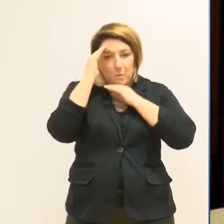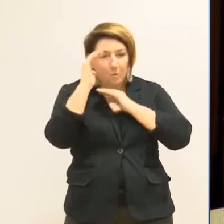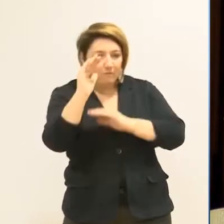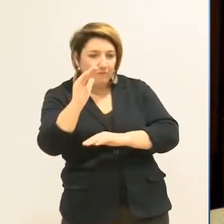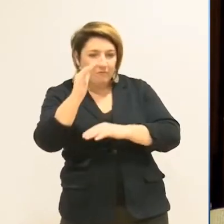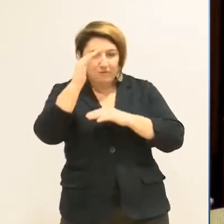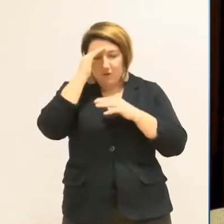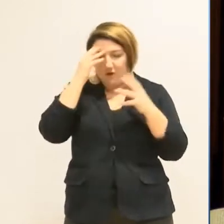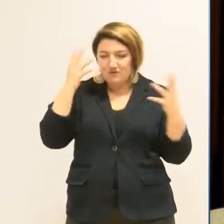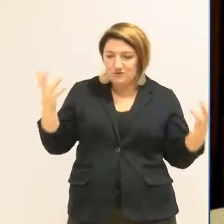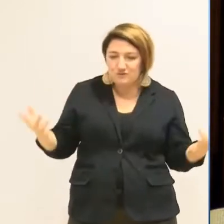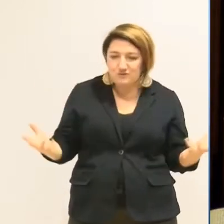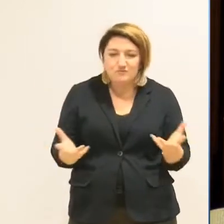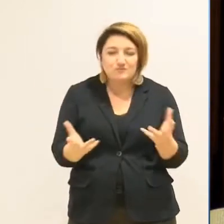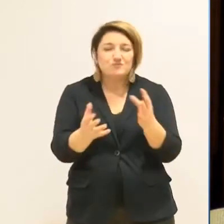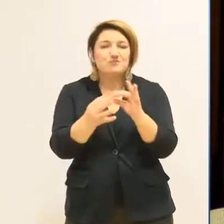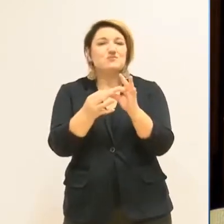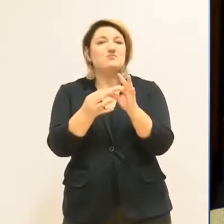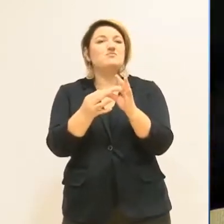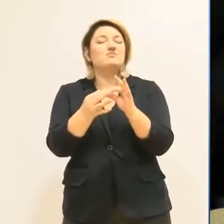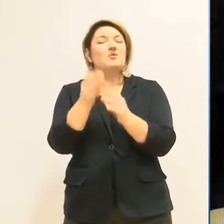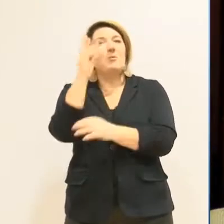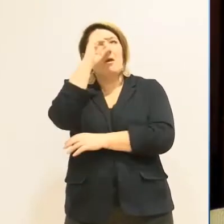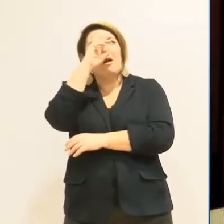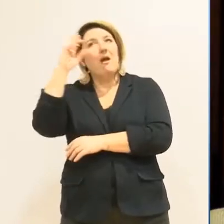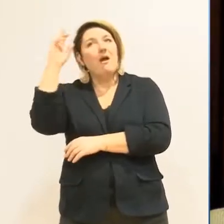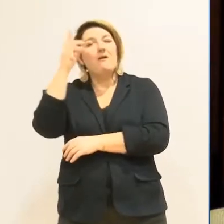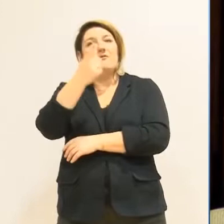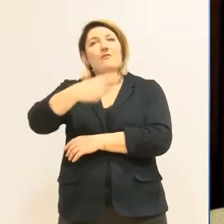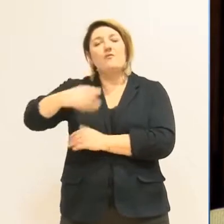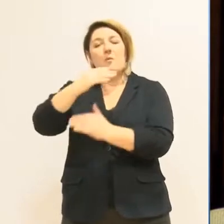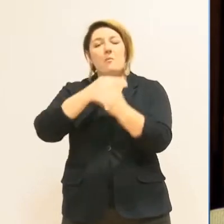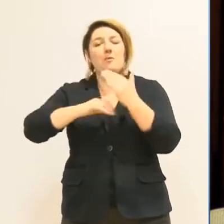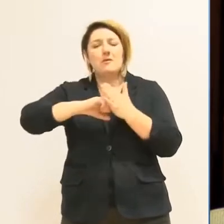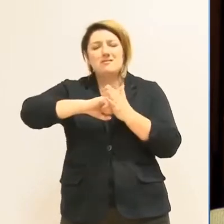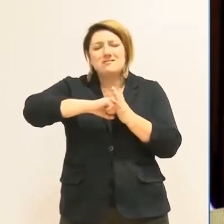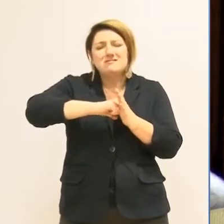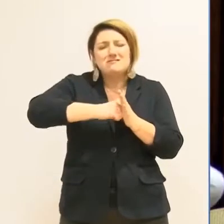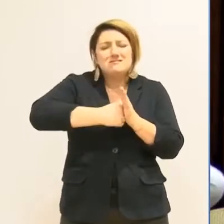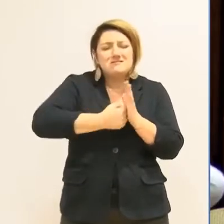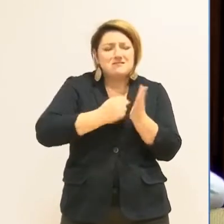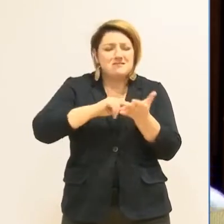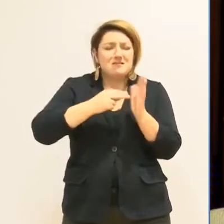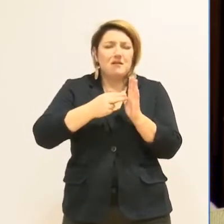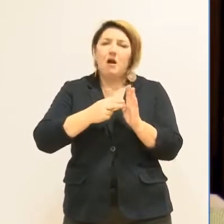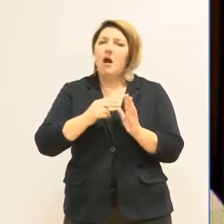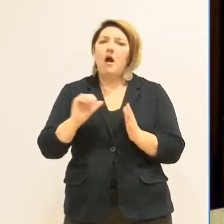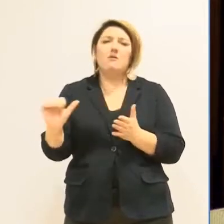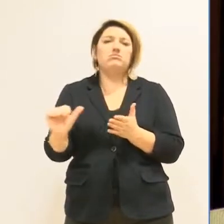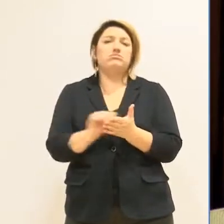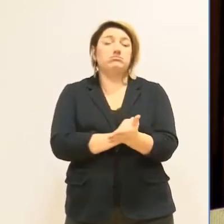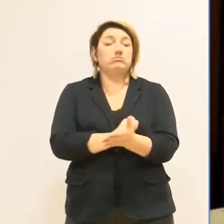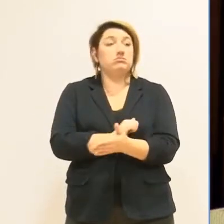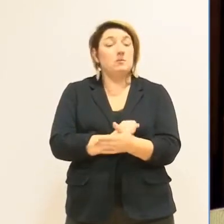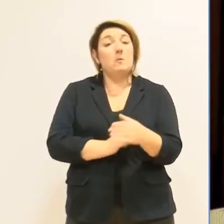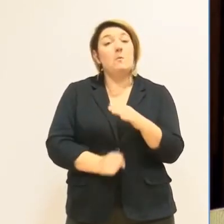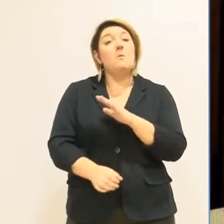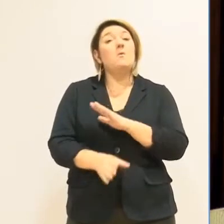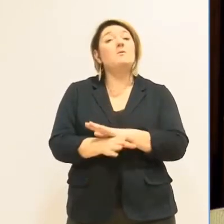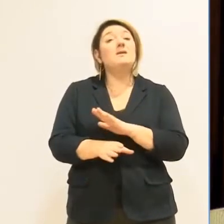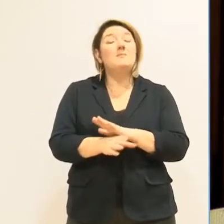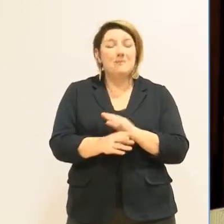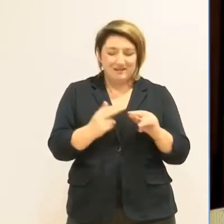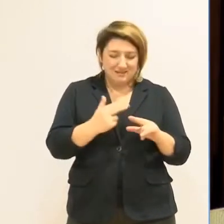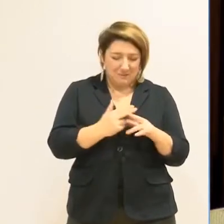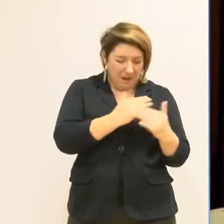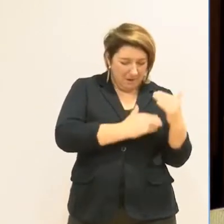confiance, à rêver que vous suspendiez votre plan d'austérité qu'un discret glissement sémantique a fait passer de